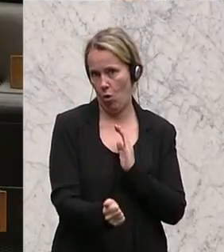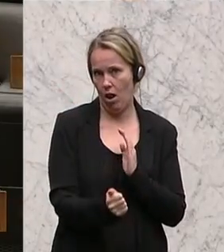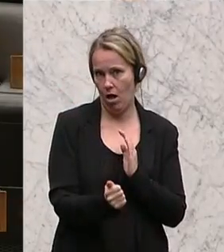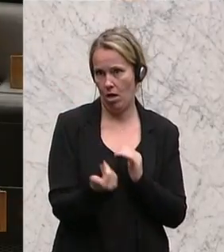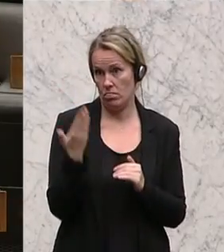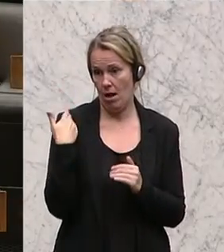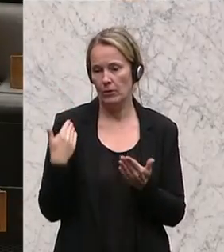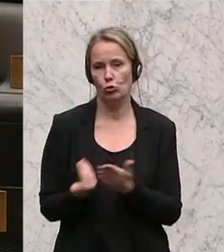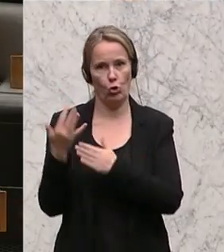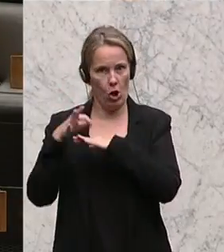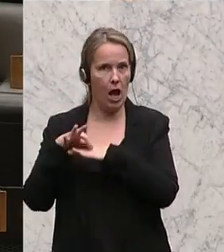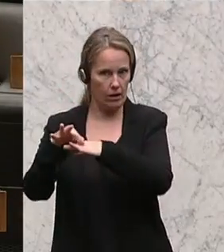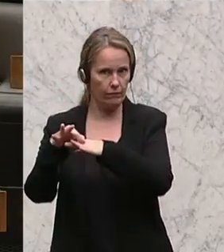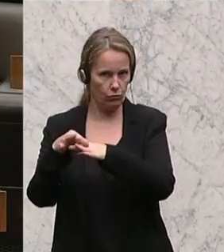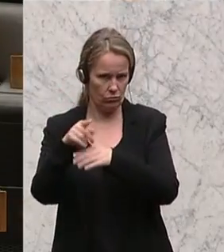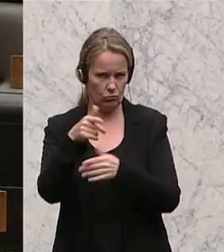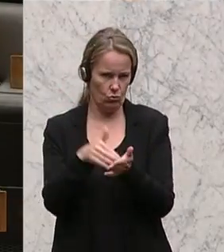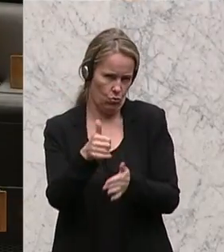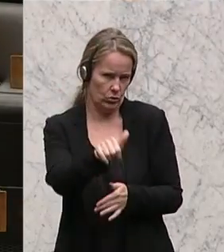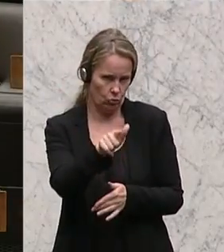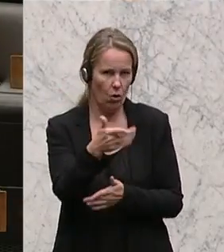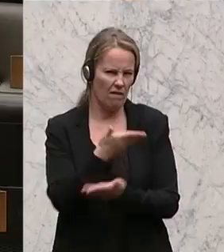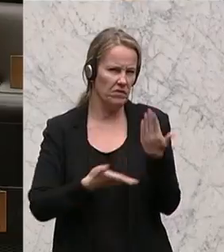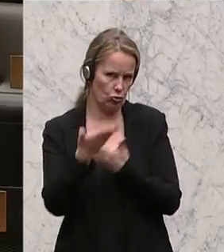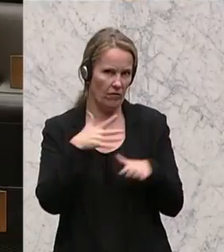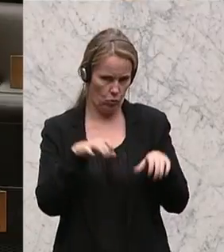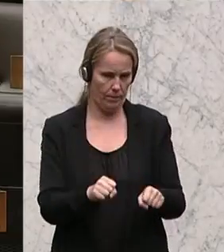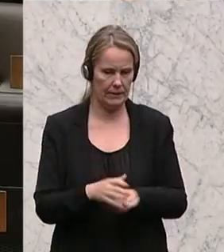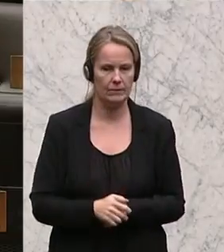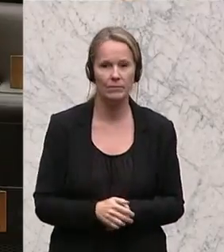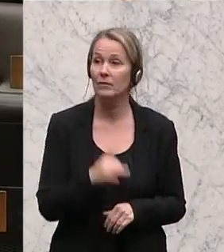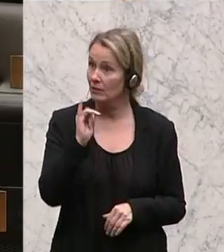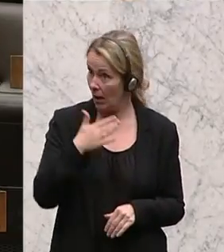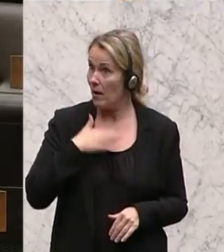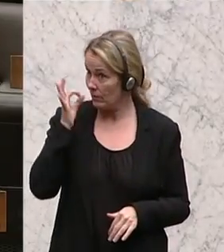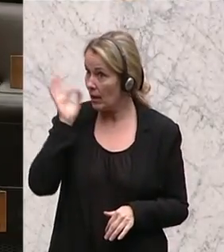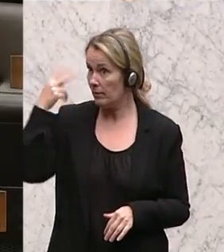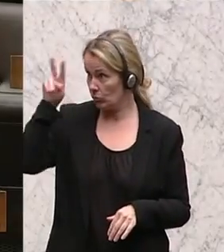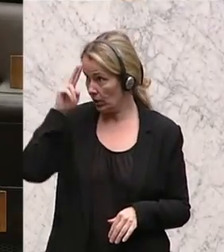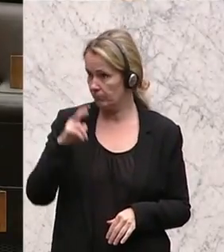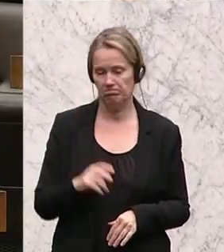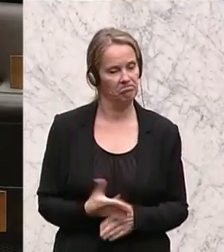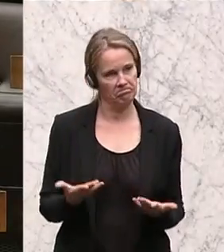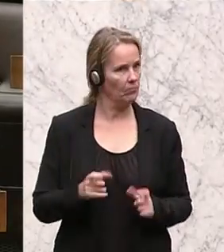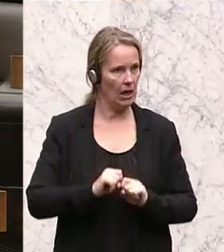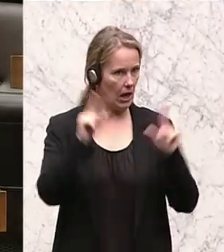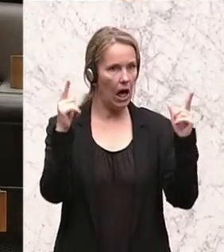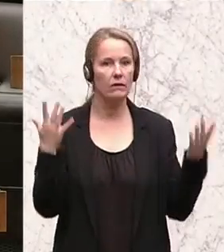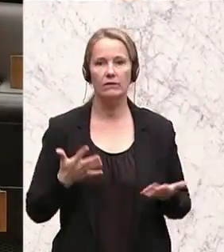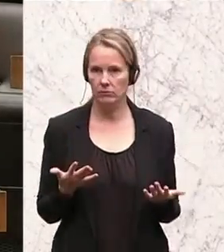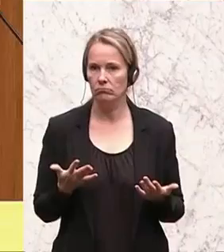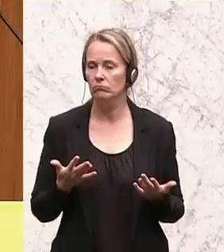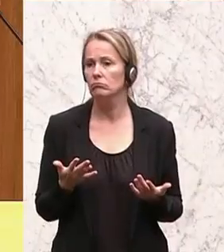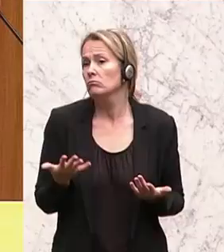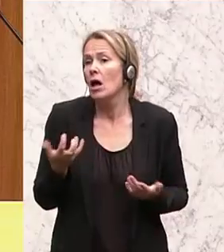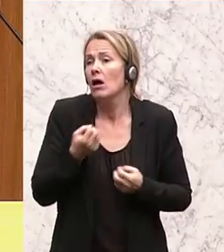seinerzeit bei einer Einführung, das auch noch ergänzend zu der wirtschaftlichen Kompetenz. Ja, meine Damen und Herren. Aber eins ist auch ganz klar,